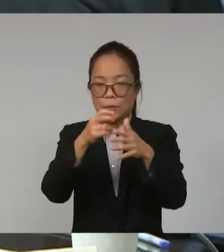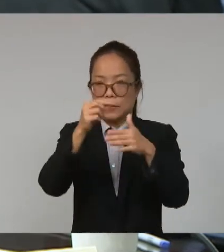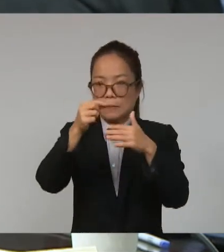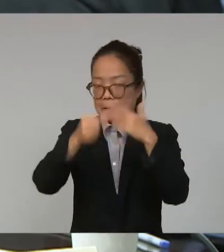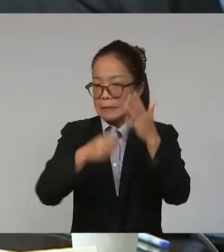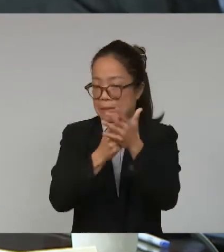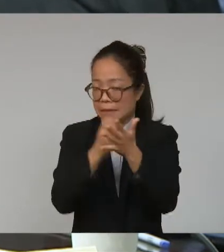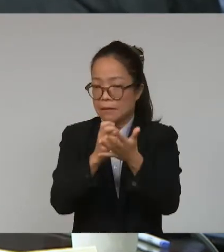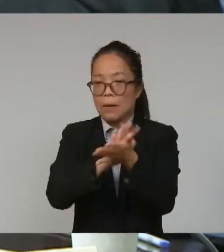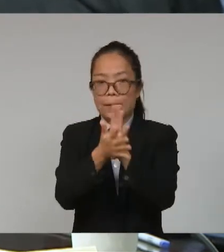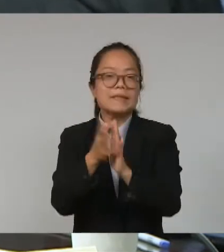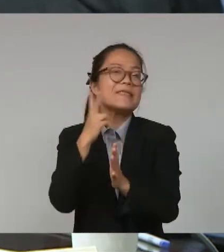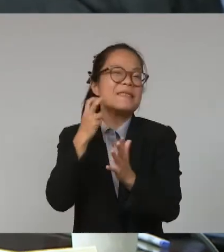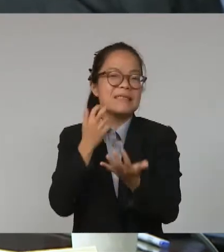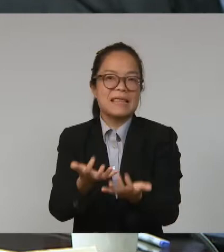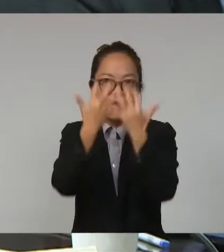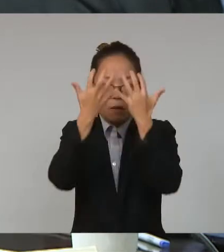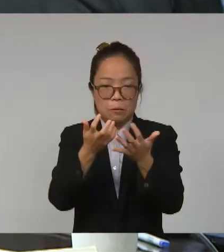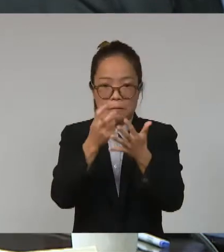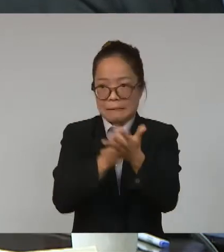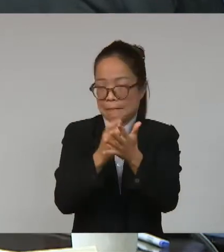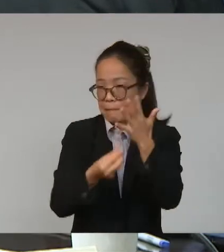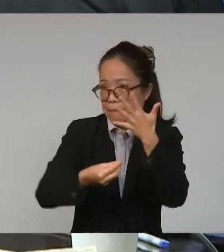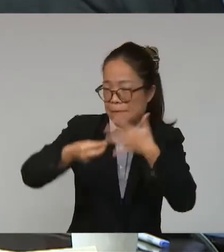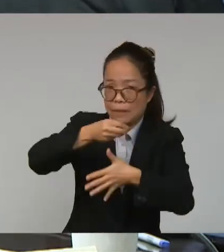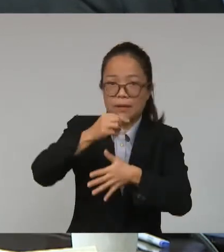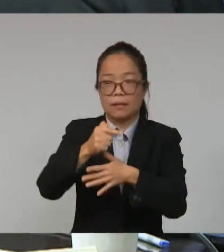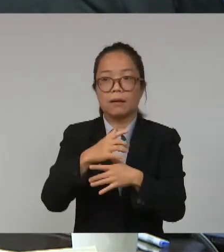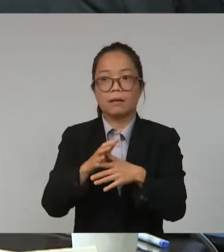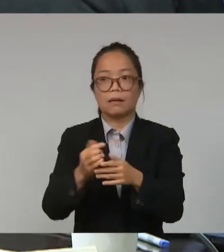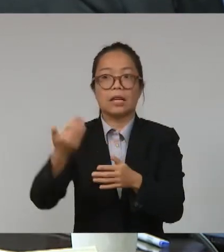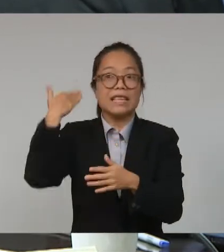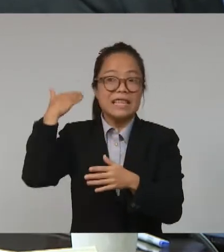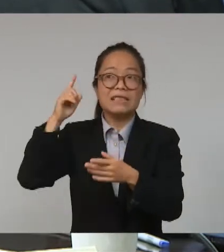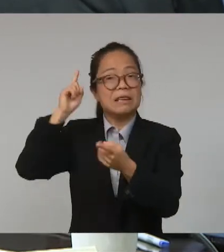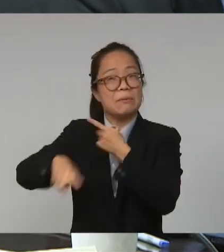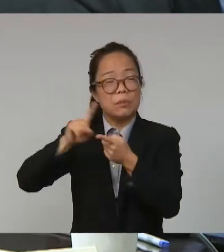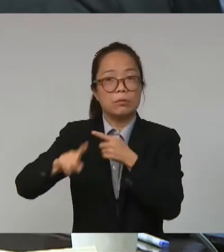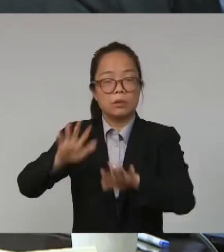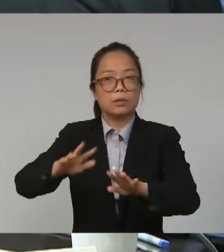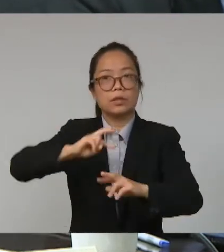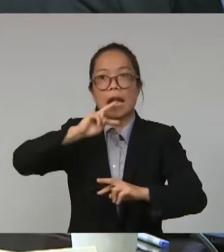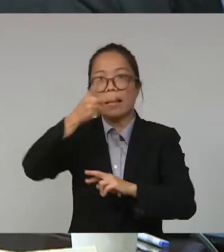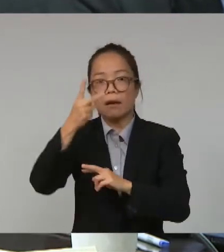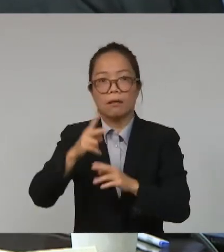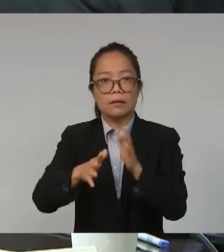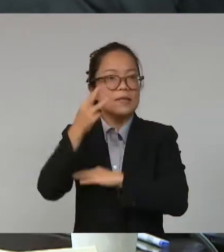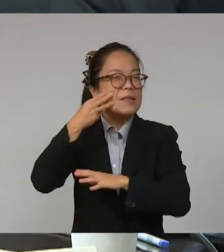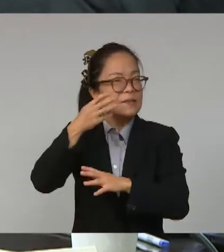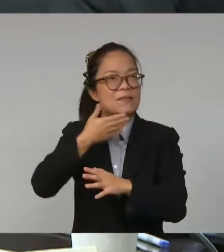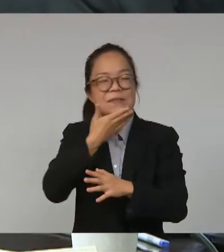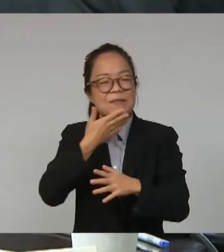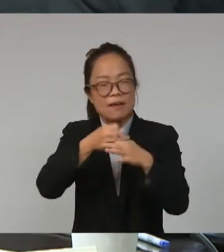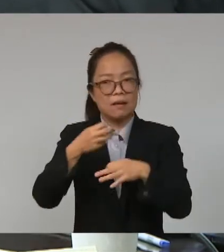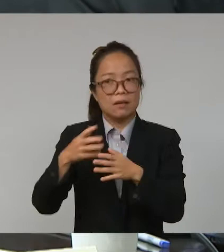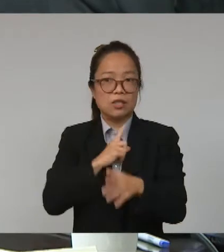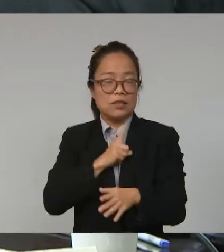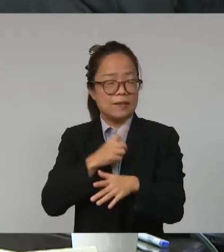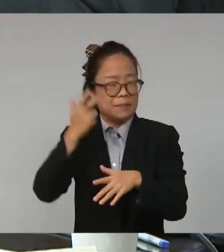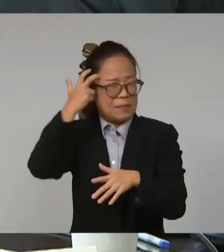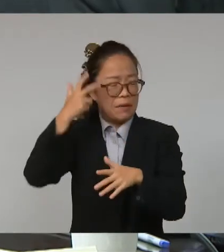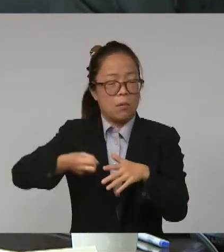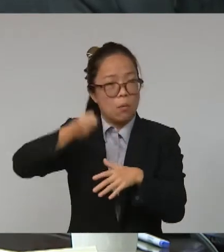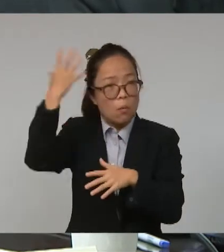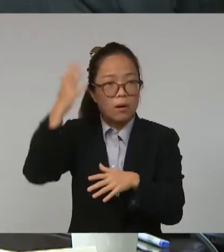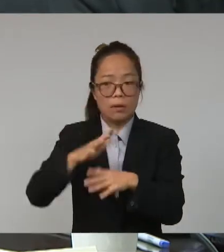到铁笼公投，完全是浊世今非，为了政治忘了价值，毫无面对民意的